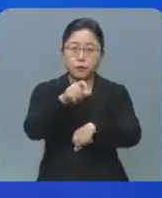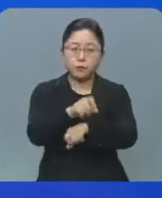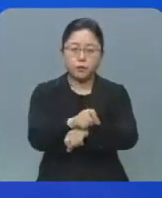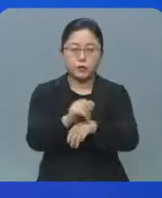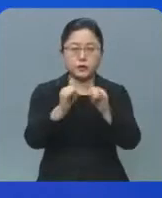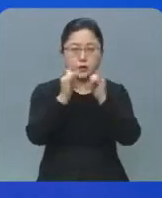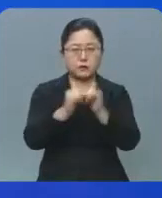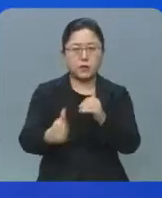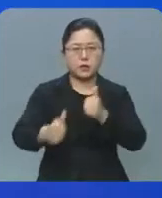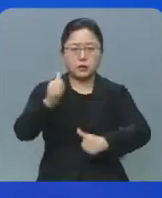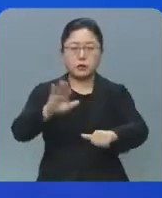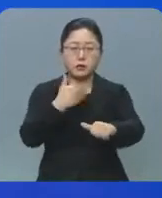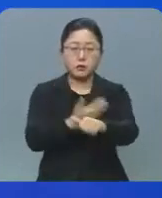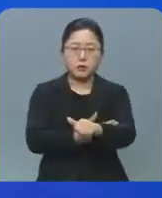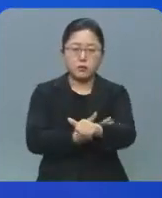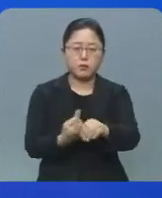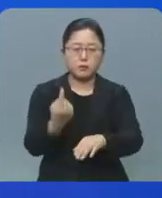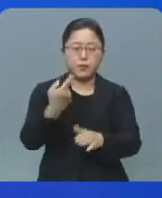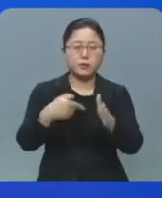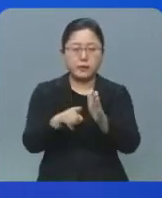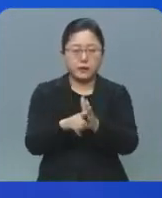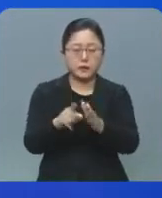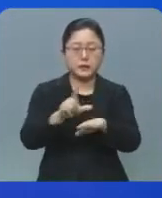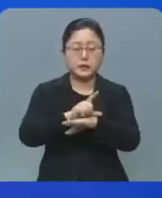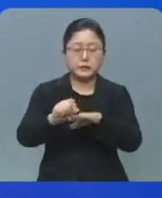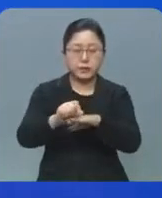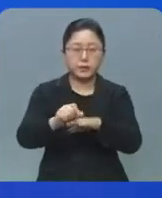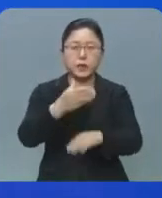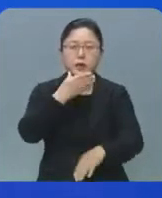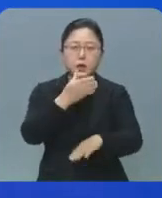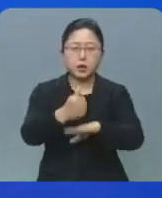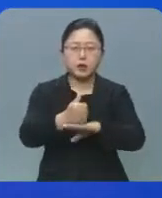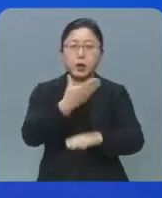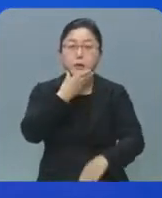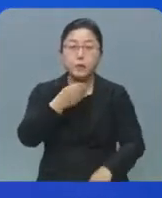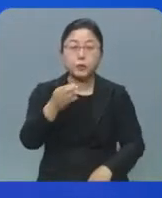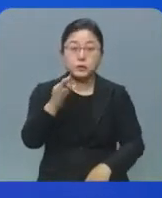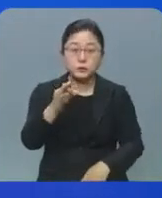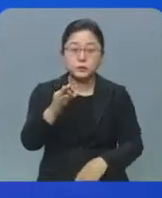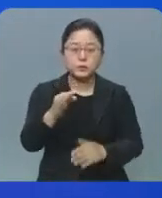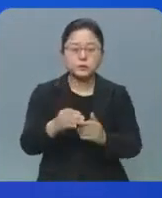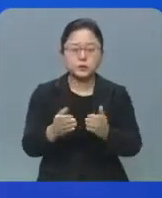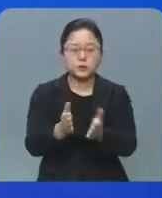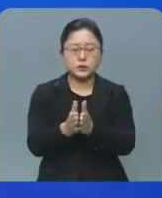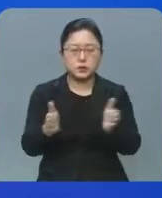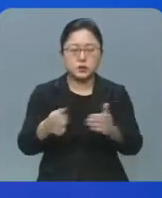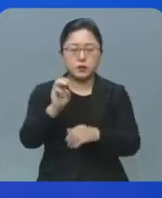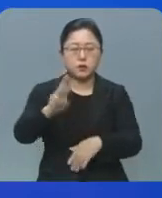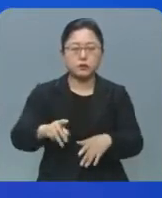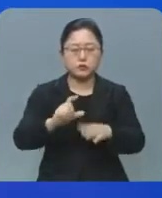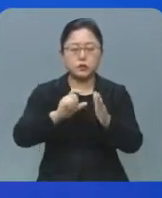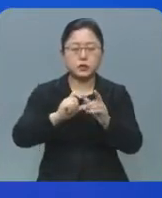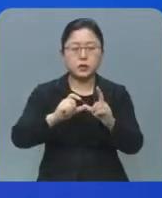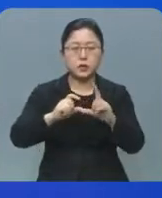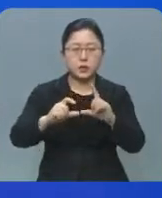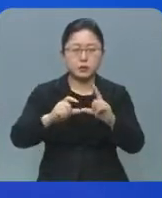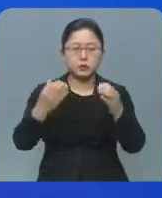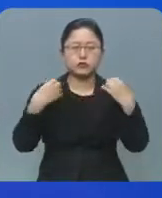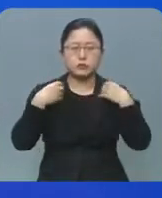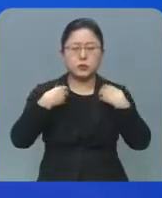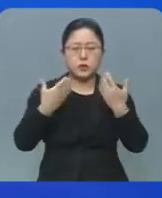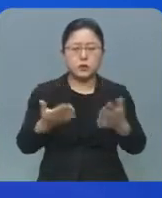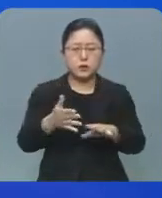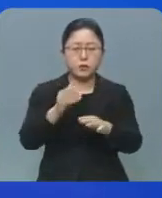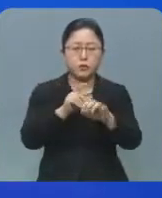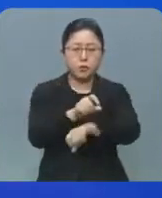공직사회의 경쟁력을 높이자는 취지에서 지방자치단체에도 성과급제가 시행되고 있습니다. 그런데 광주 지역 일부 자치구에서 공무원